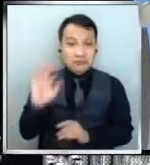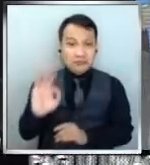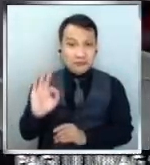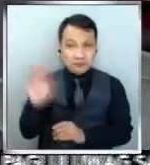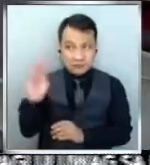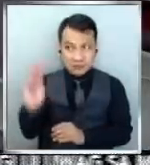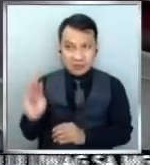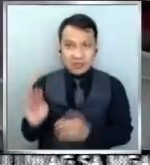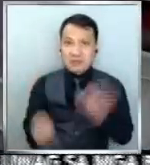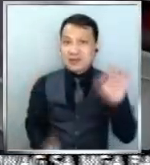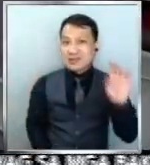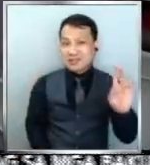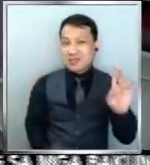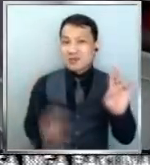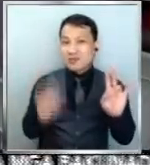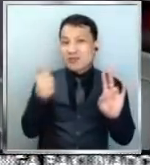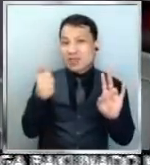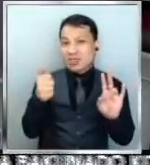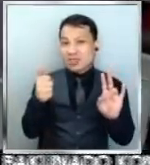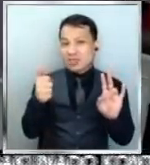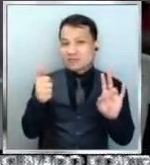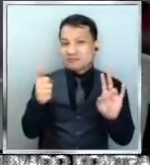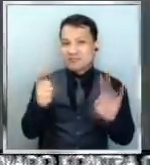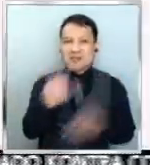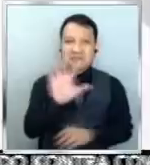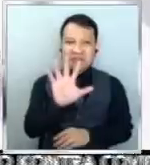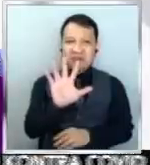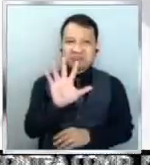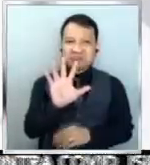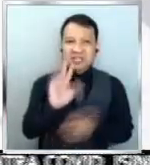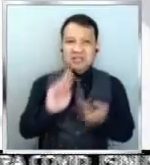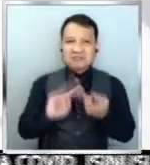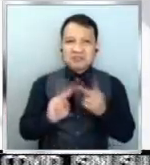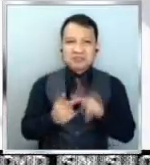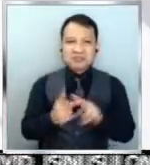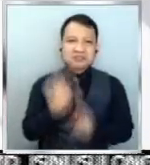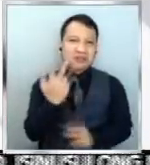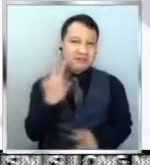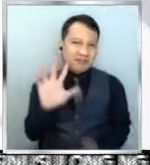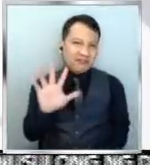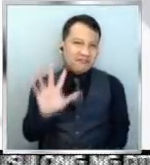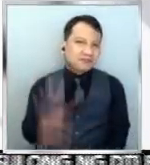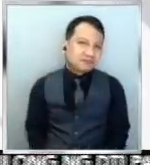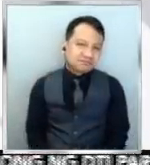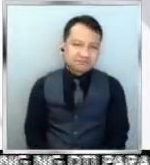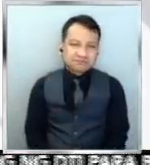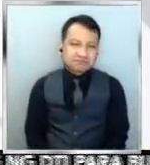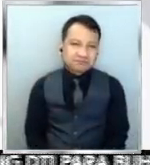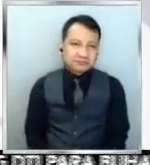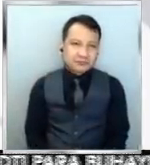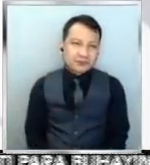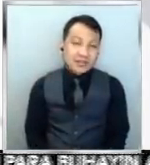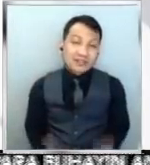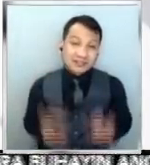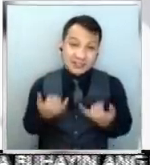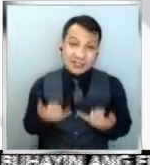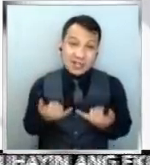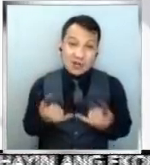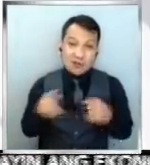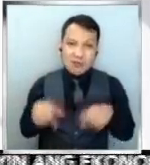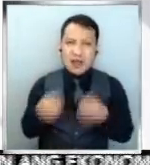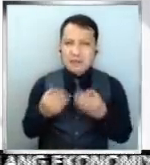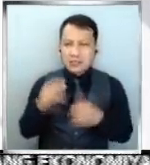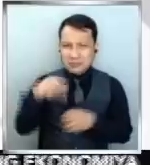10 pairs ng vaccinators, 5 pairs na lang ngayon. Sa ngayon, to date, marami na tayong nabakunahan sa Quezon City.